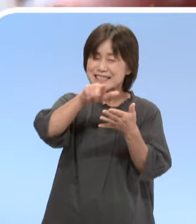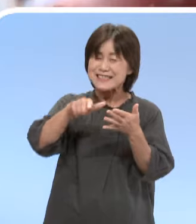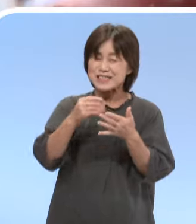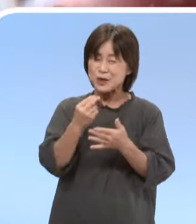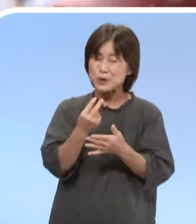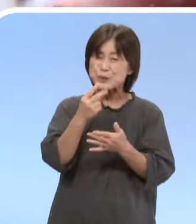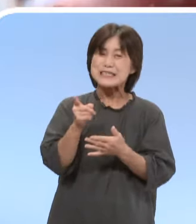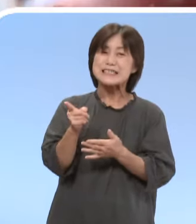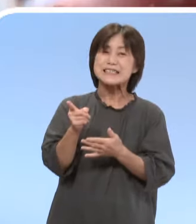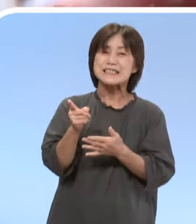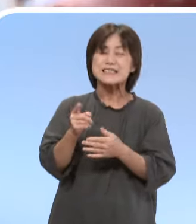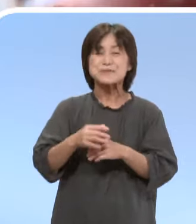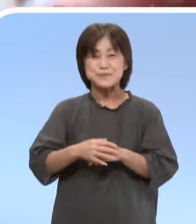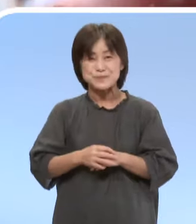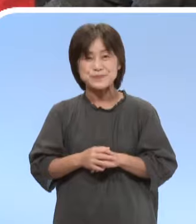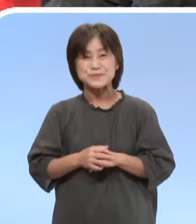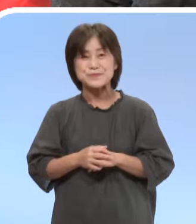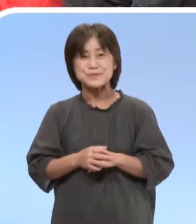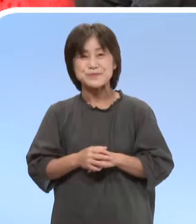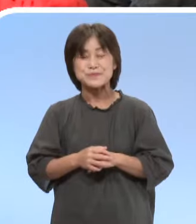クテルです。